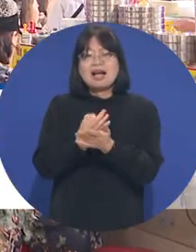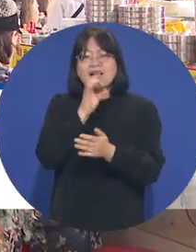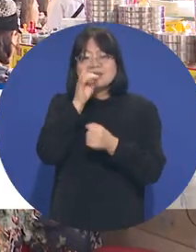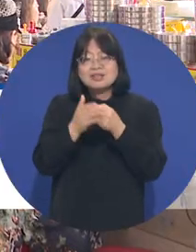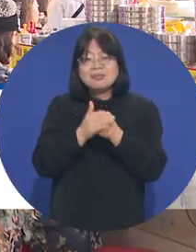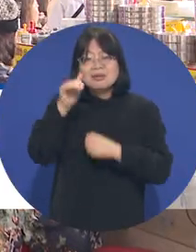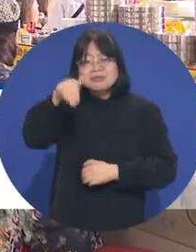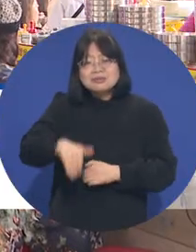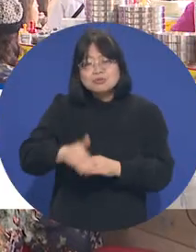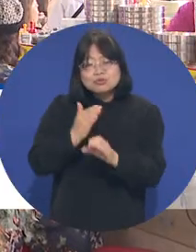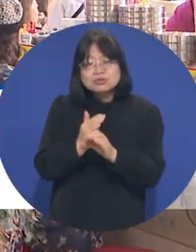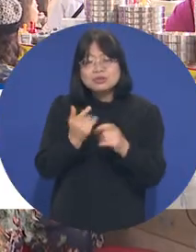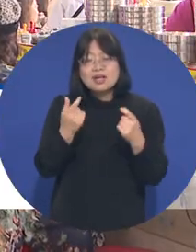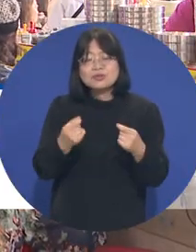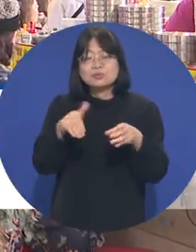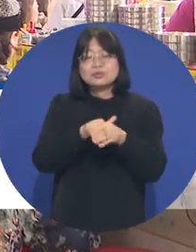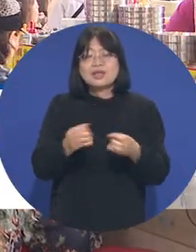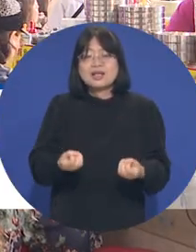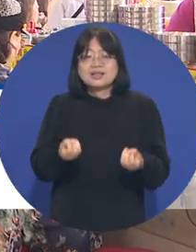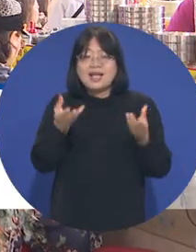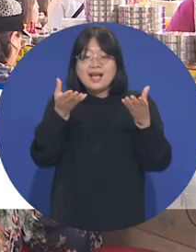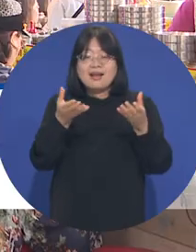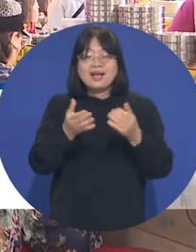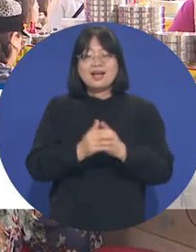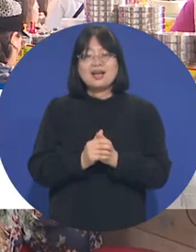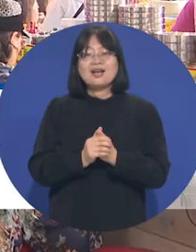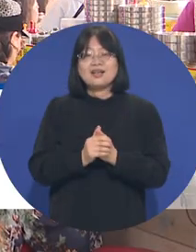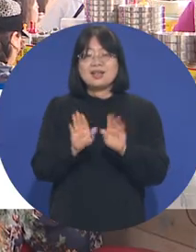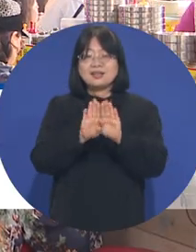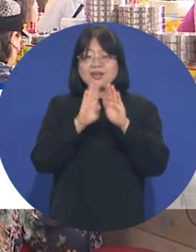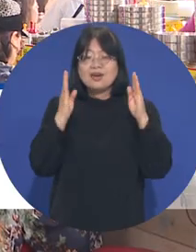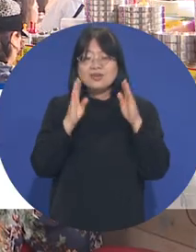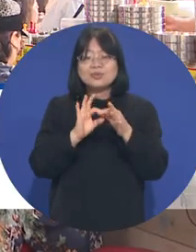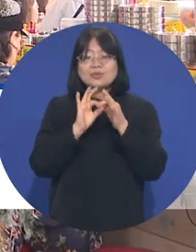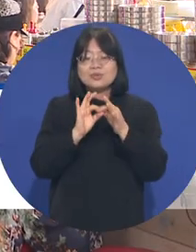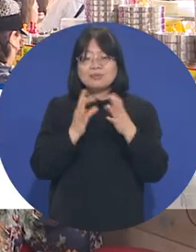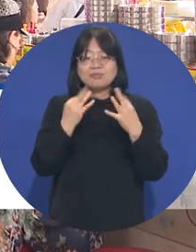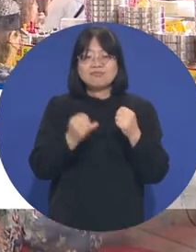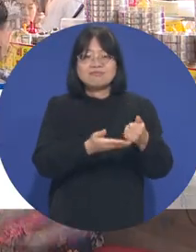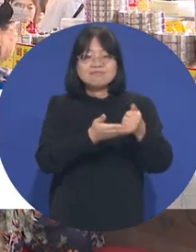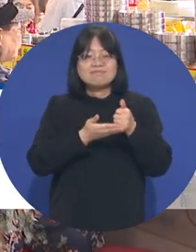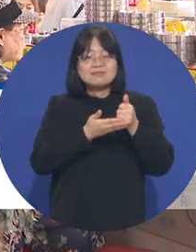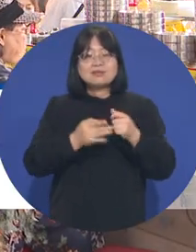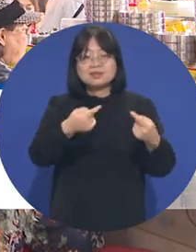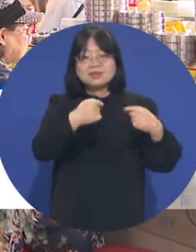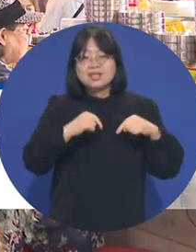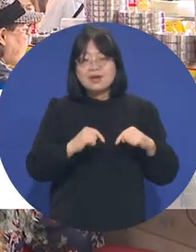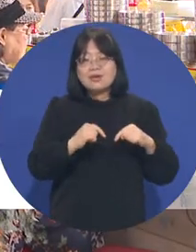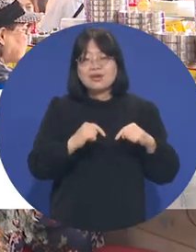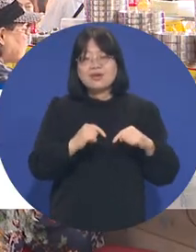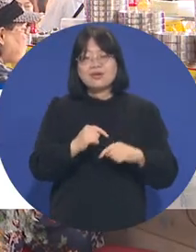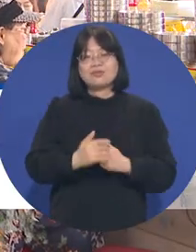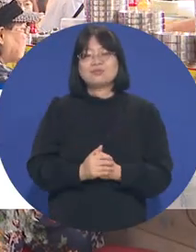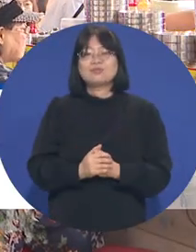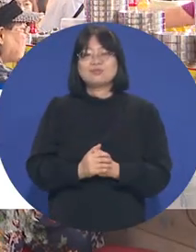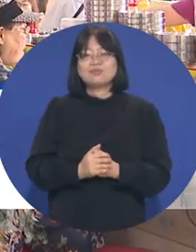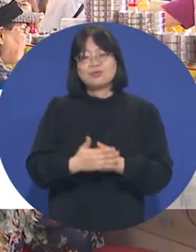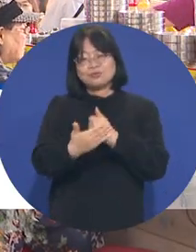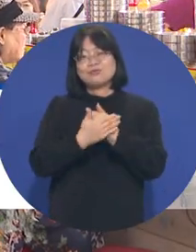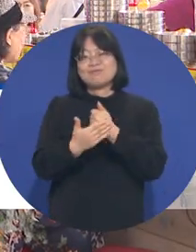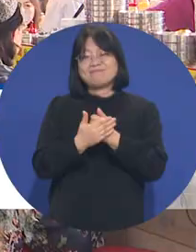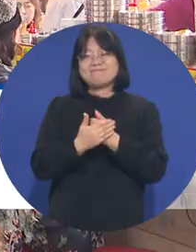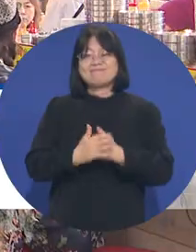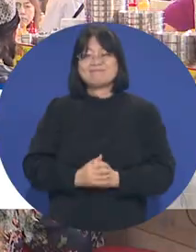돼가지고 침체되어 있는 상태에서 이런 문화재를 이런 행사를 함으로써 많은 고객들이 참여를